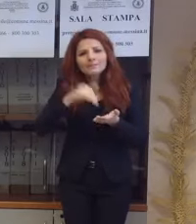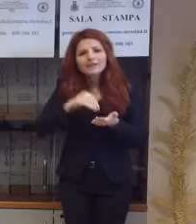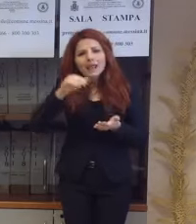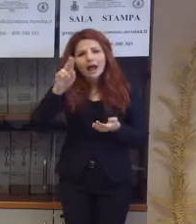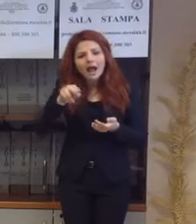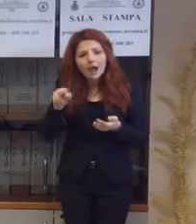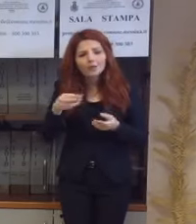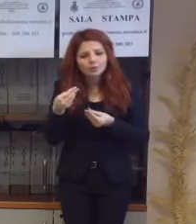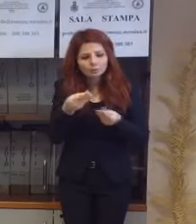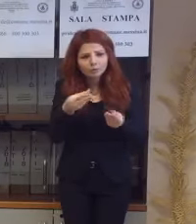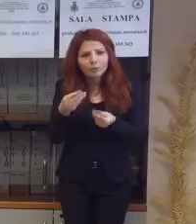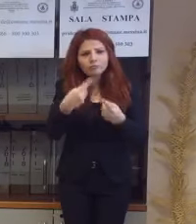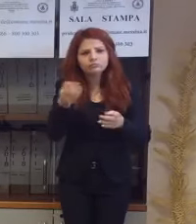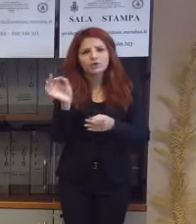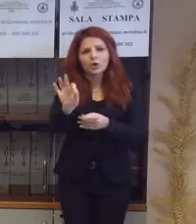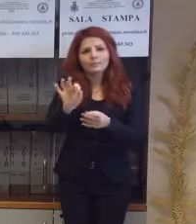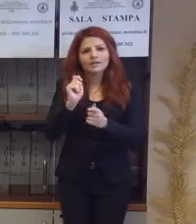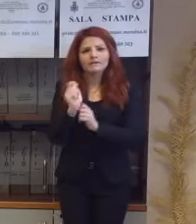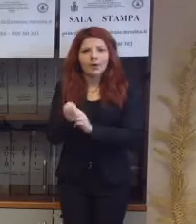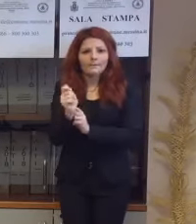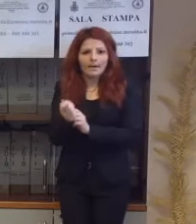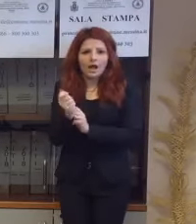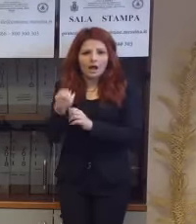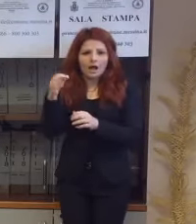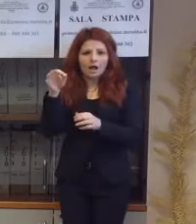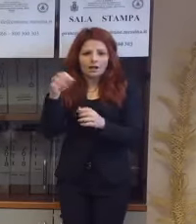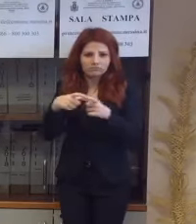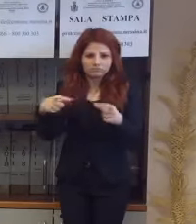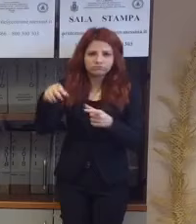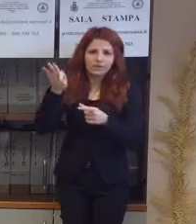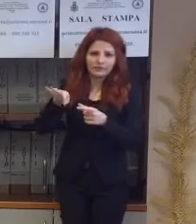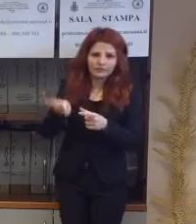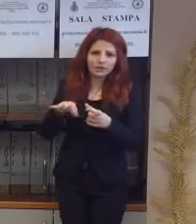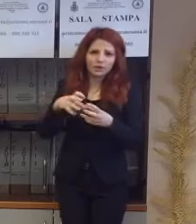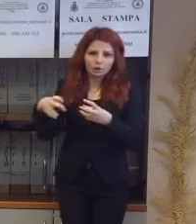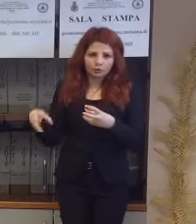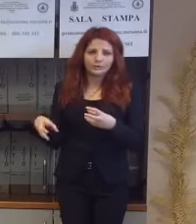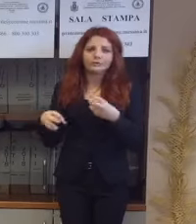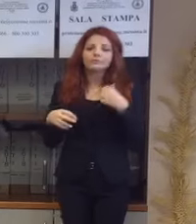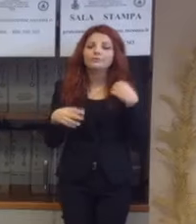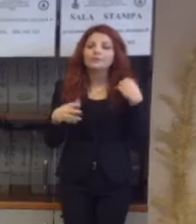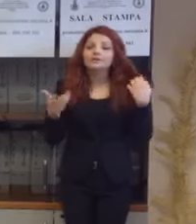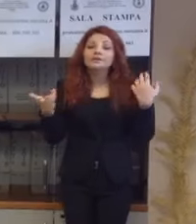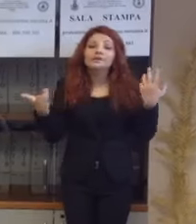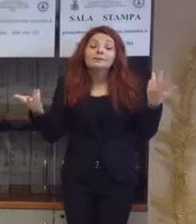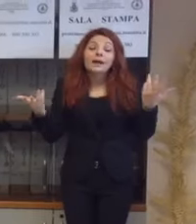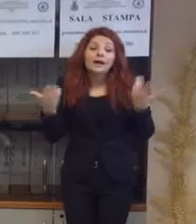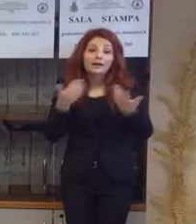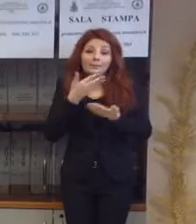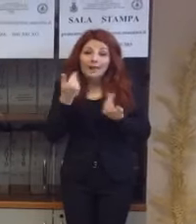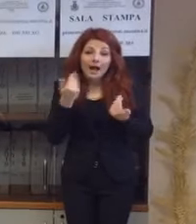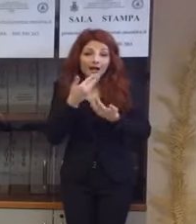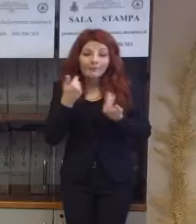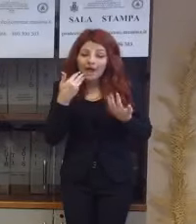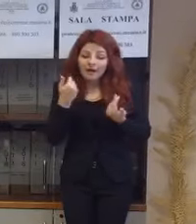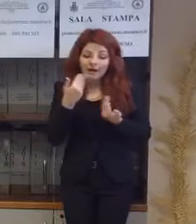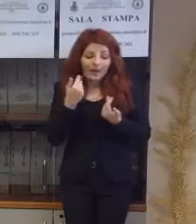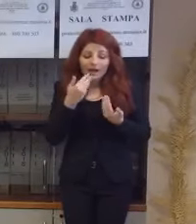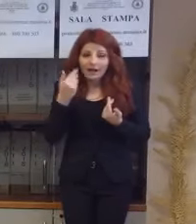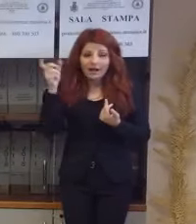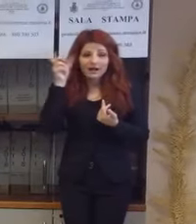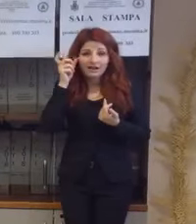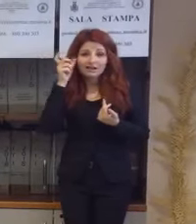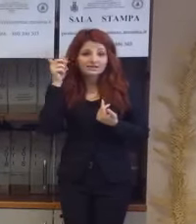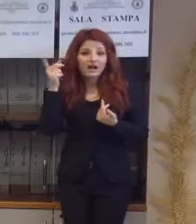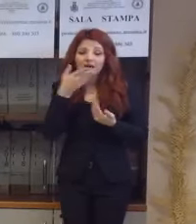ve l'hanno dato e dall'altro le dovete comunque versare, proprio perché manca comunque un'impostazione strategica, un approccio